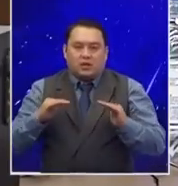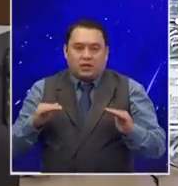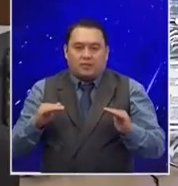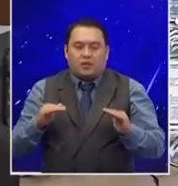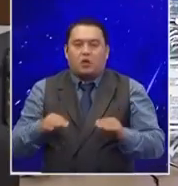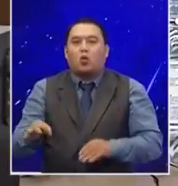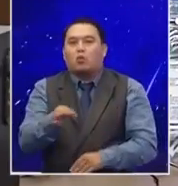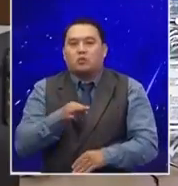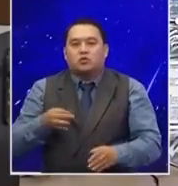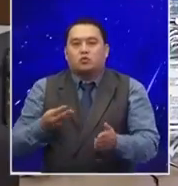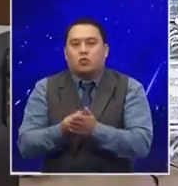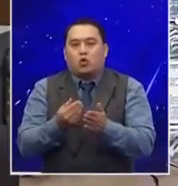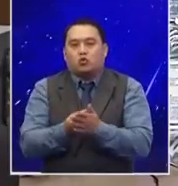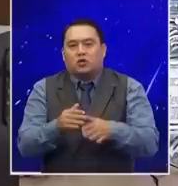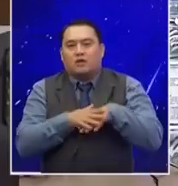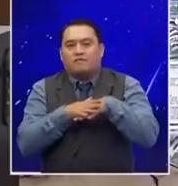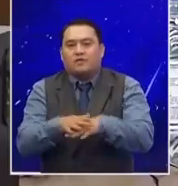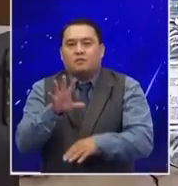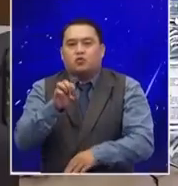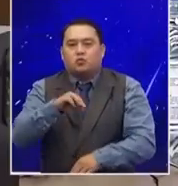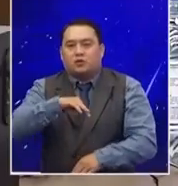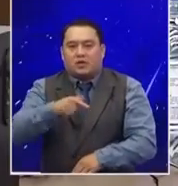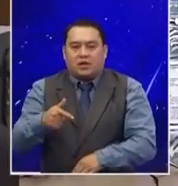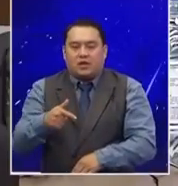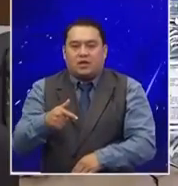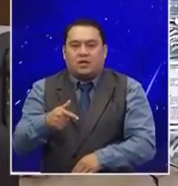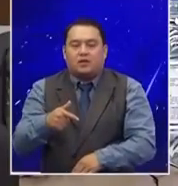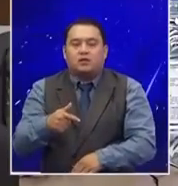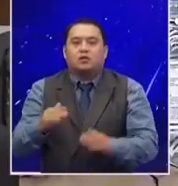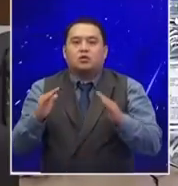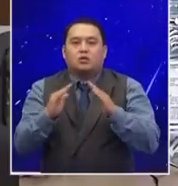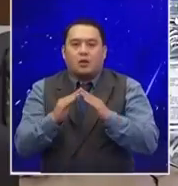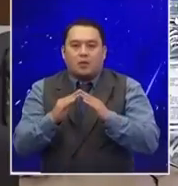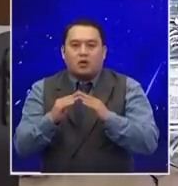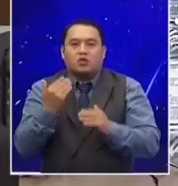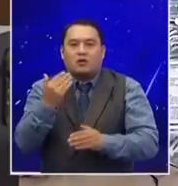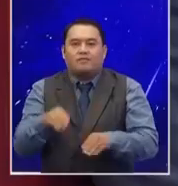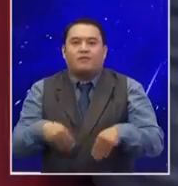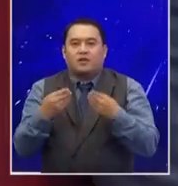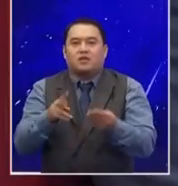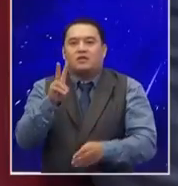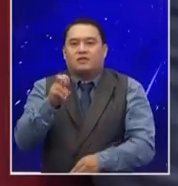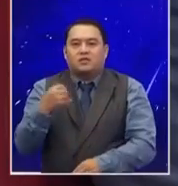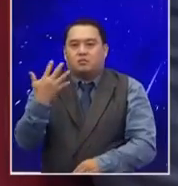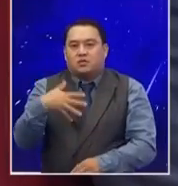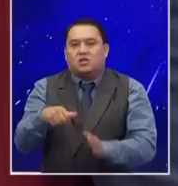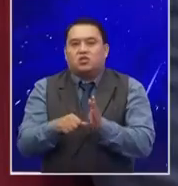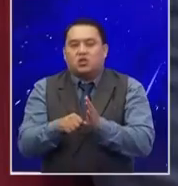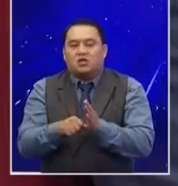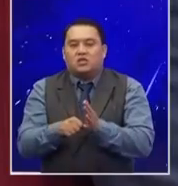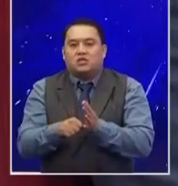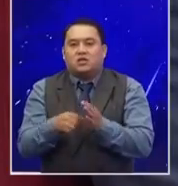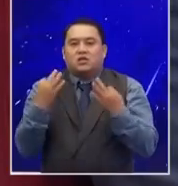Из областного бюджета выделено 500 миллионов тенге на жилищные сертификаты. Из них выдано 256